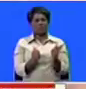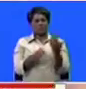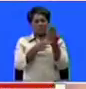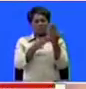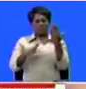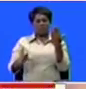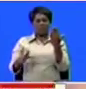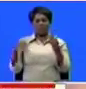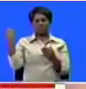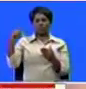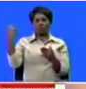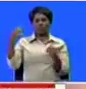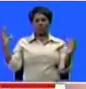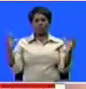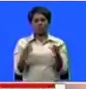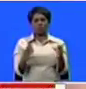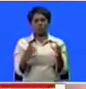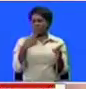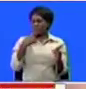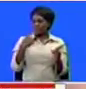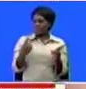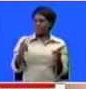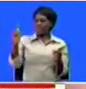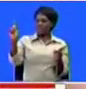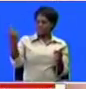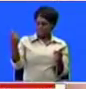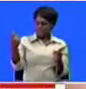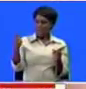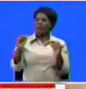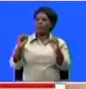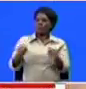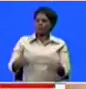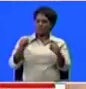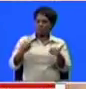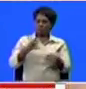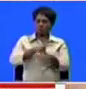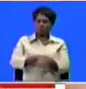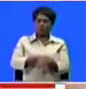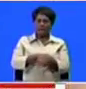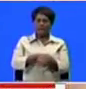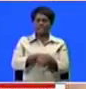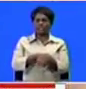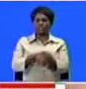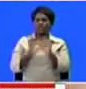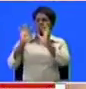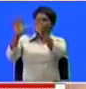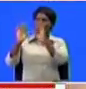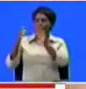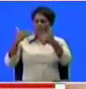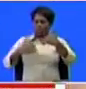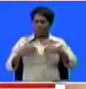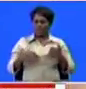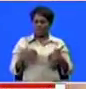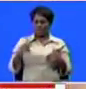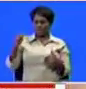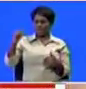kijana wa Golden State Warriors James Micheal amesema kwamba Kenya ina uwezo wa kutoa wachezaji watakao shiriki ligi ya vikapu ya Marekani maarufu kama